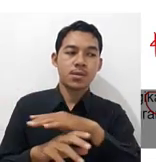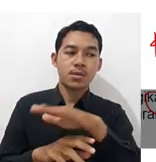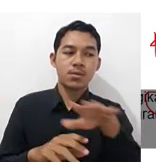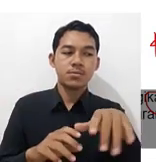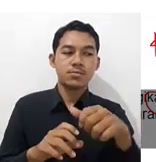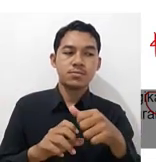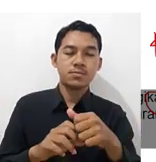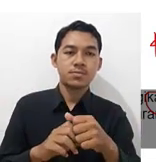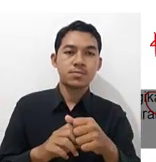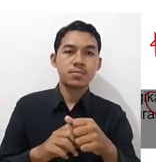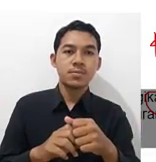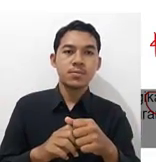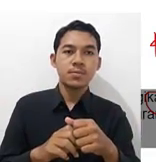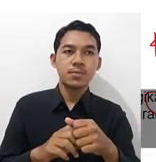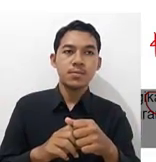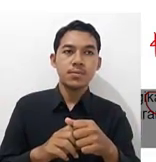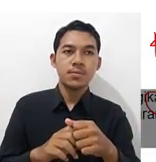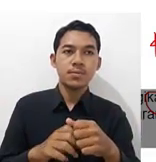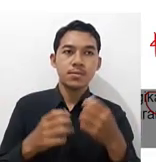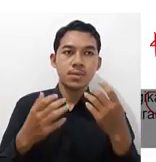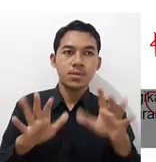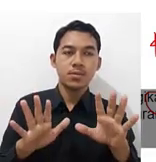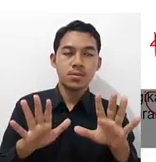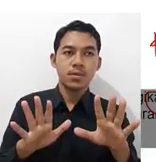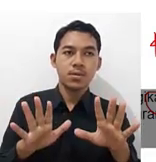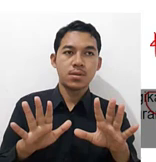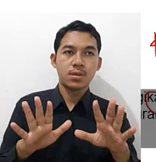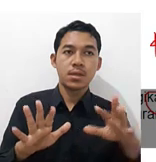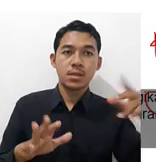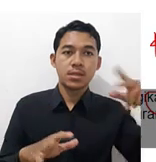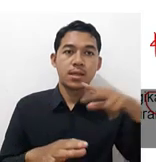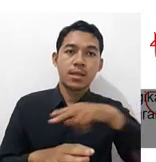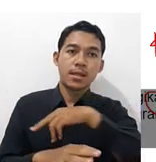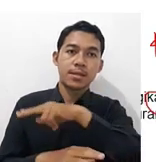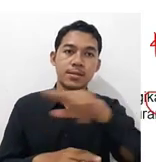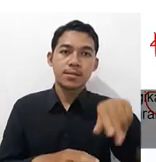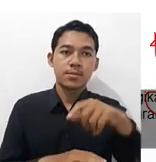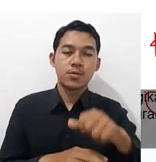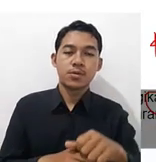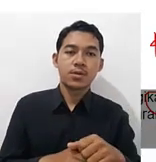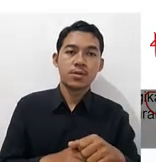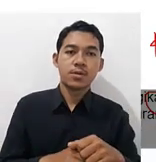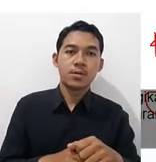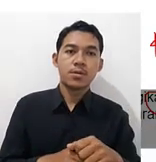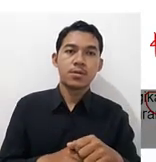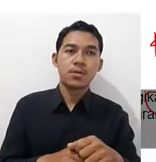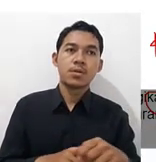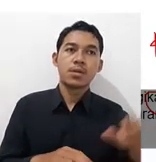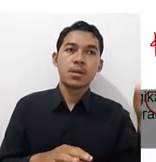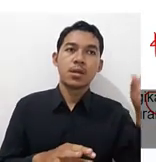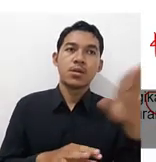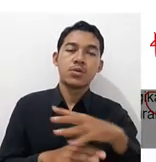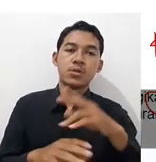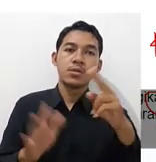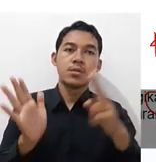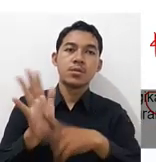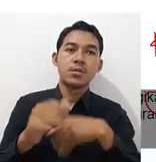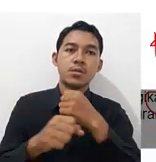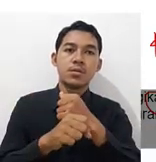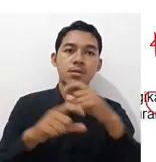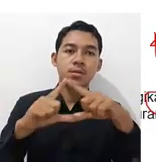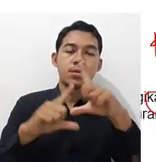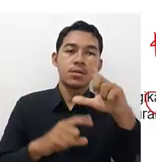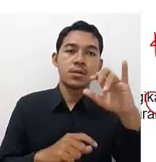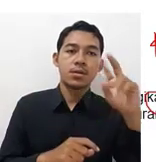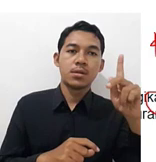atau saklarnya tertutup semua, ya udah berarti jalan semua, harusnya ngalir semua dari ke A ke